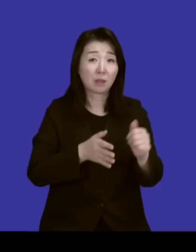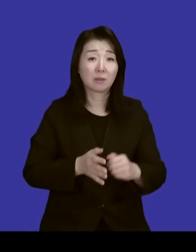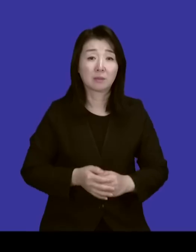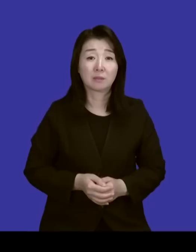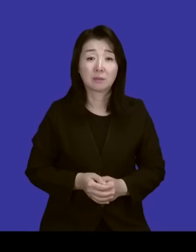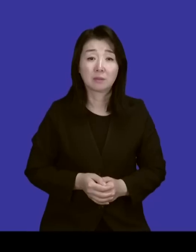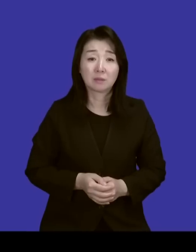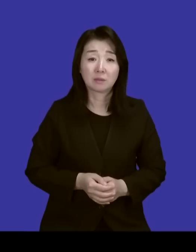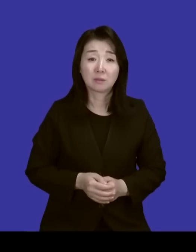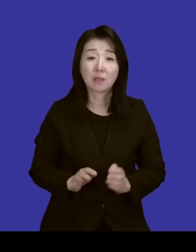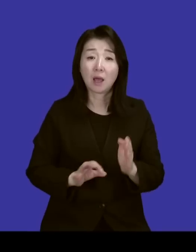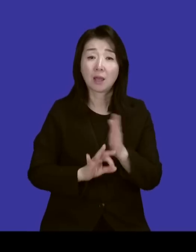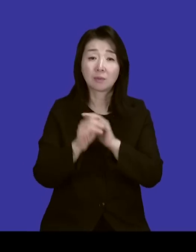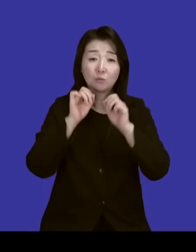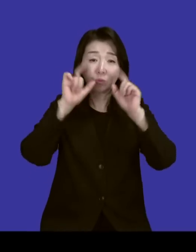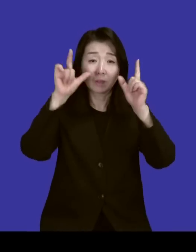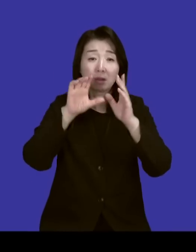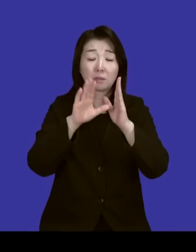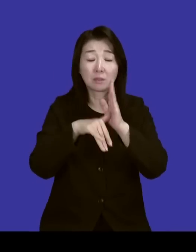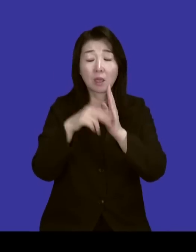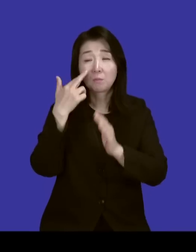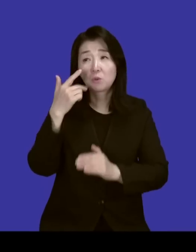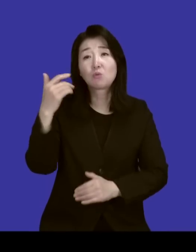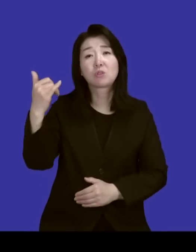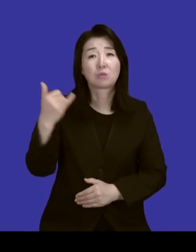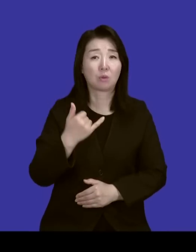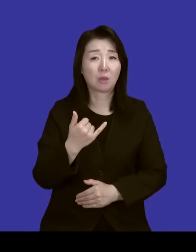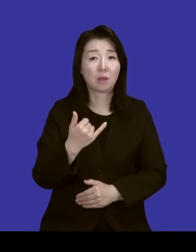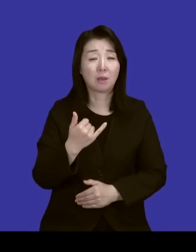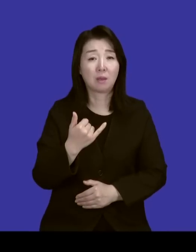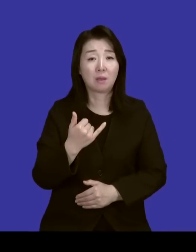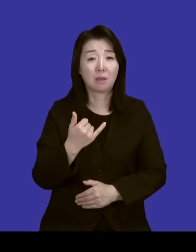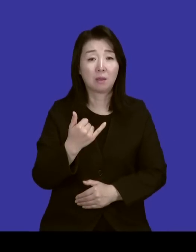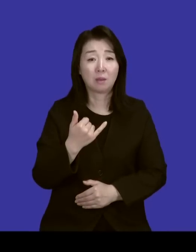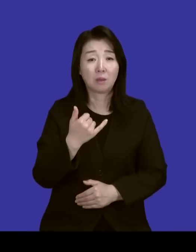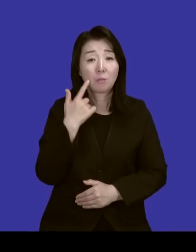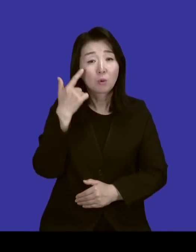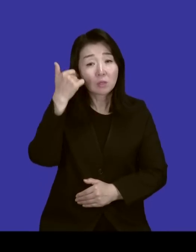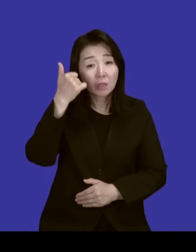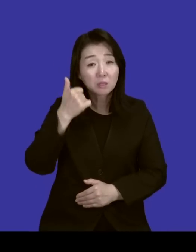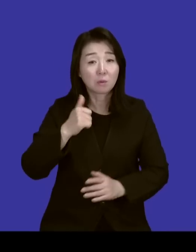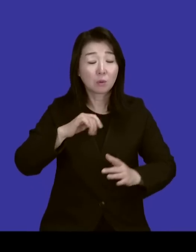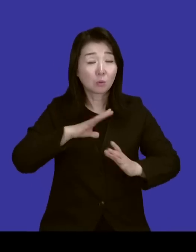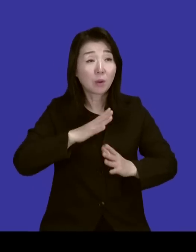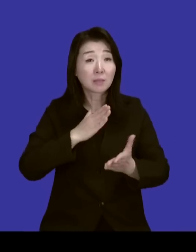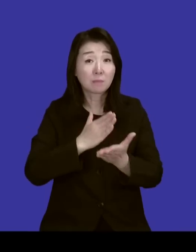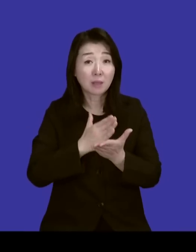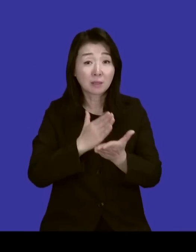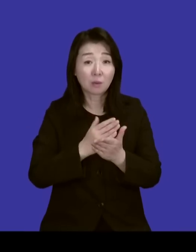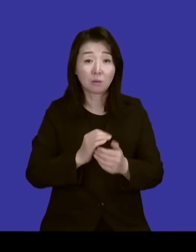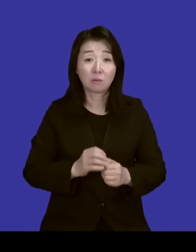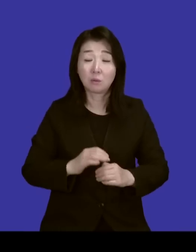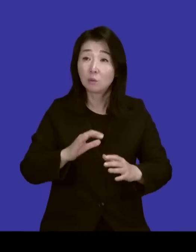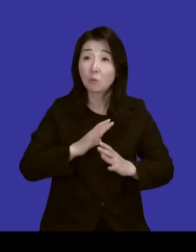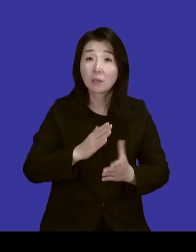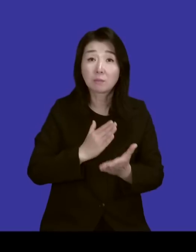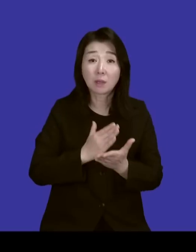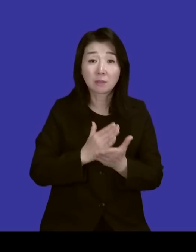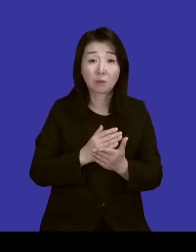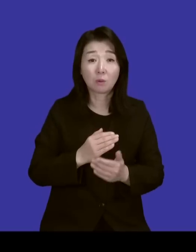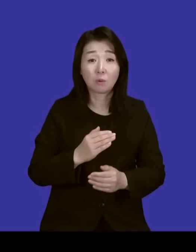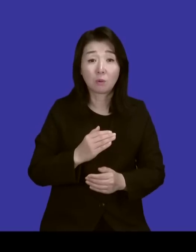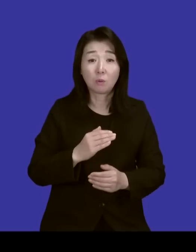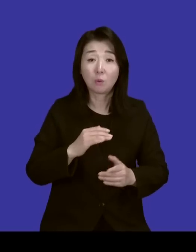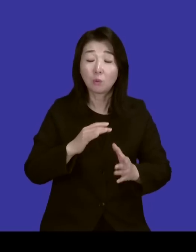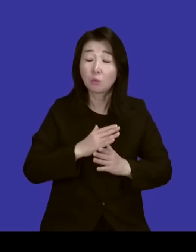그날 아침에 제가 눈을 딱 떴는데 미국에서 전화가 왔어요. 예. 목사님 놀라지 마세요. 놀라지 마세요.